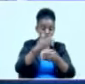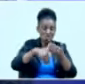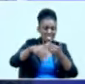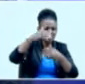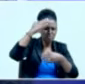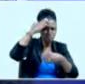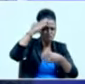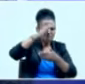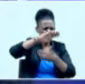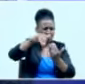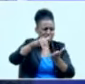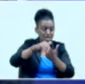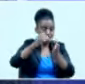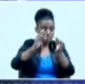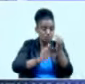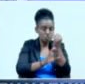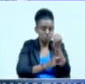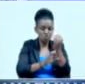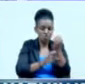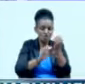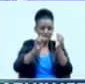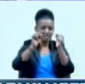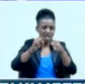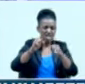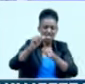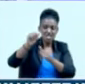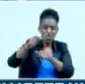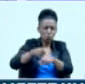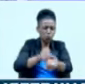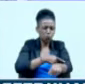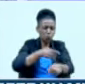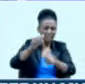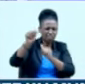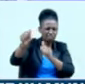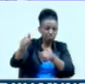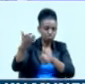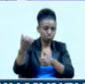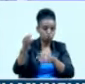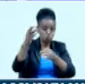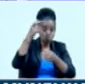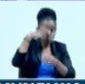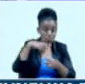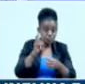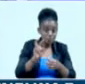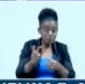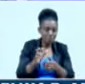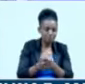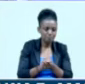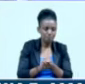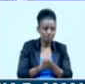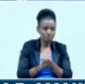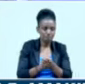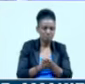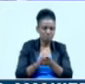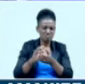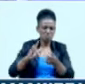ko nubwo ibihugu tuvuze biri kure cyane, ariko iyo umuntu arebye yuko